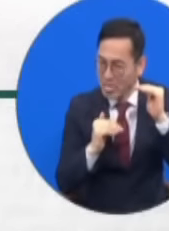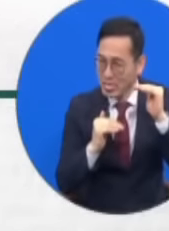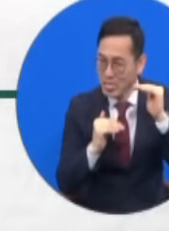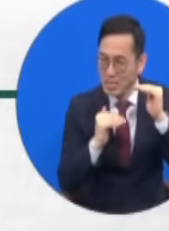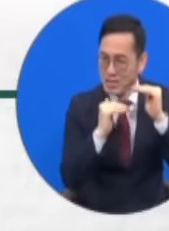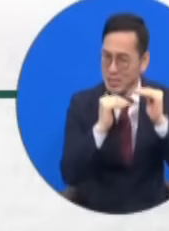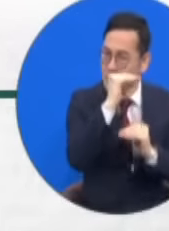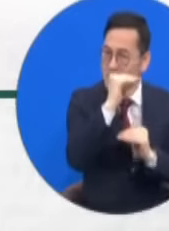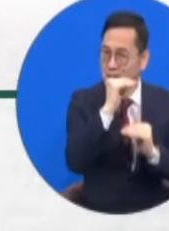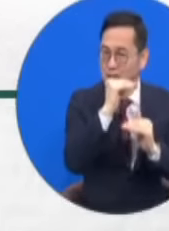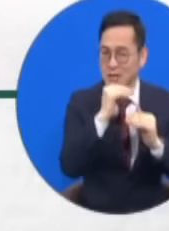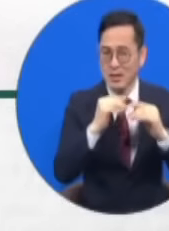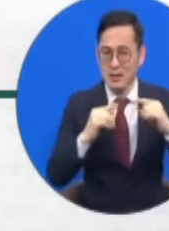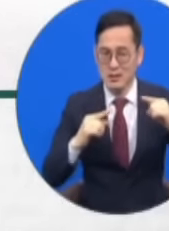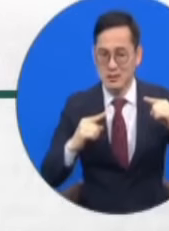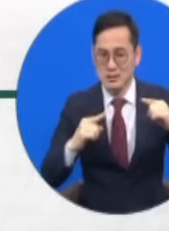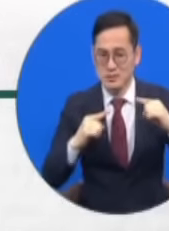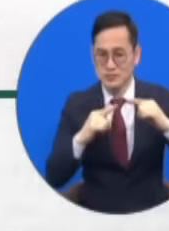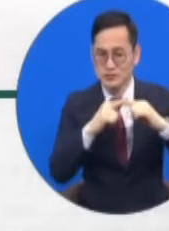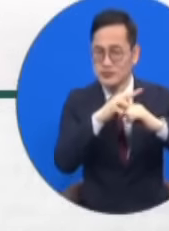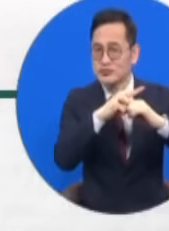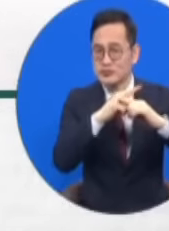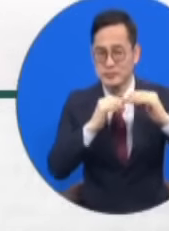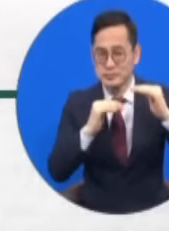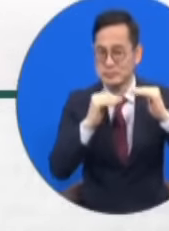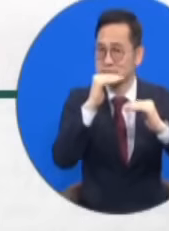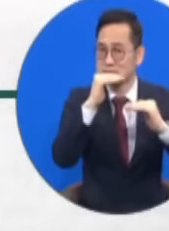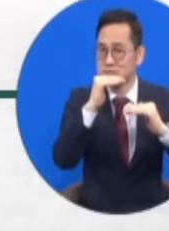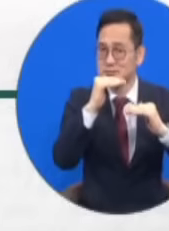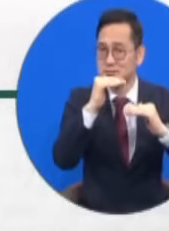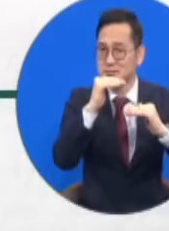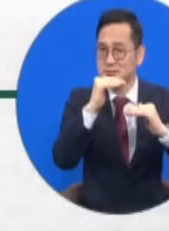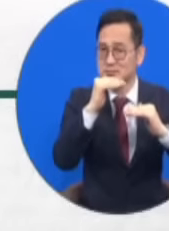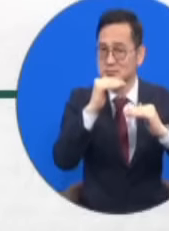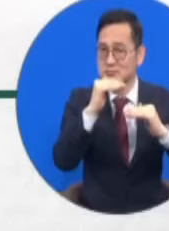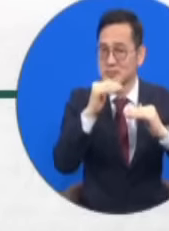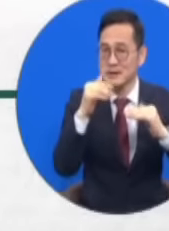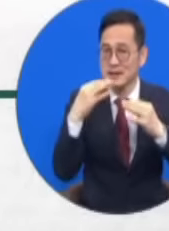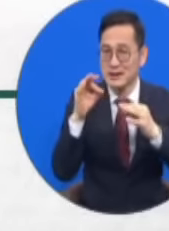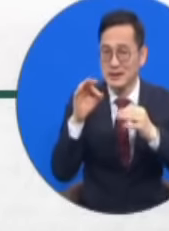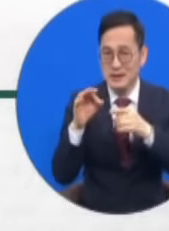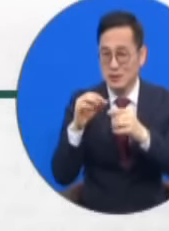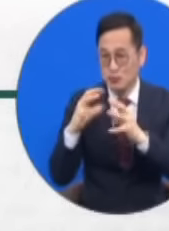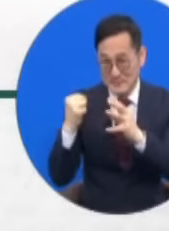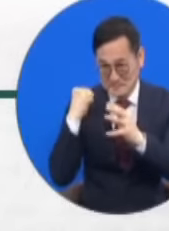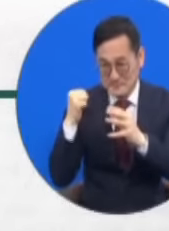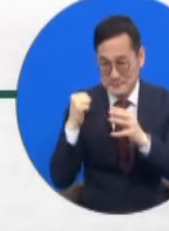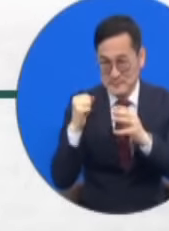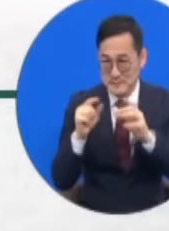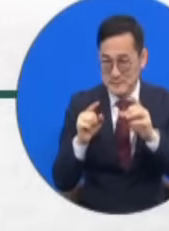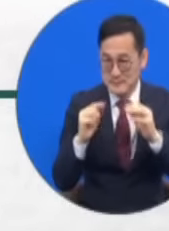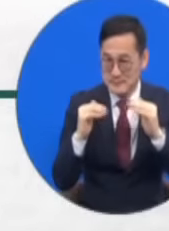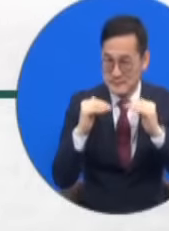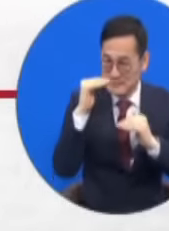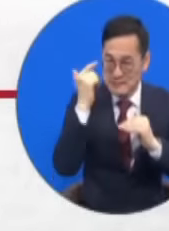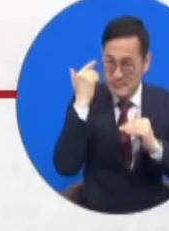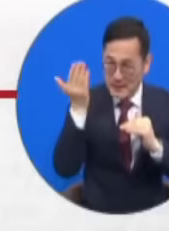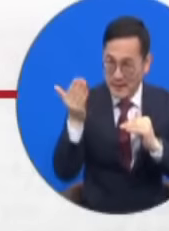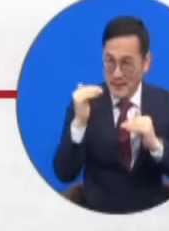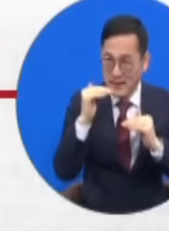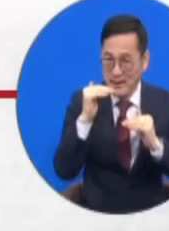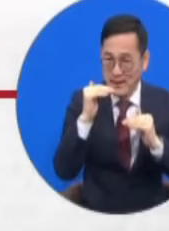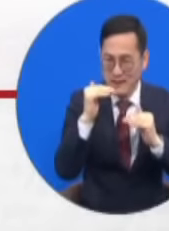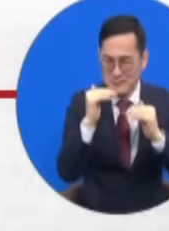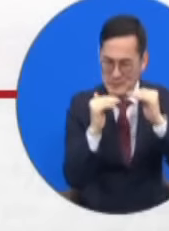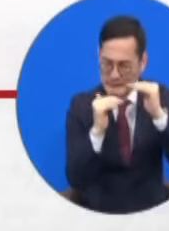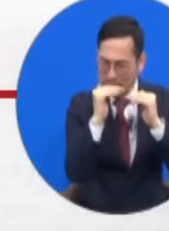골든크로스가 발생을 해서 조금 더 김병민 후보가 약진하느냐 아니면 서로 뭐